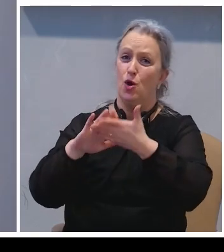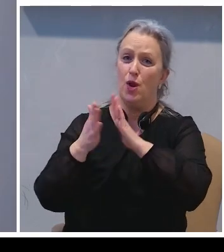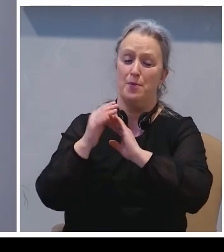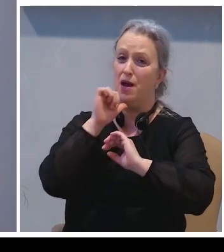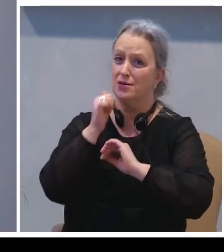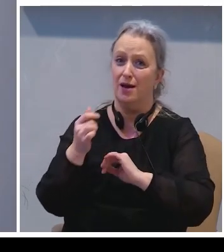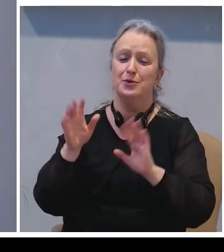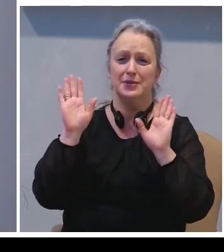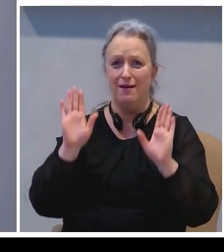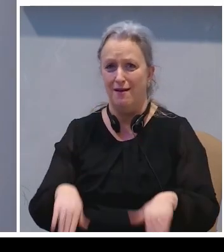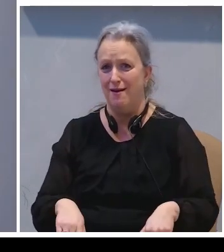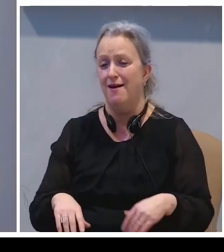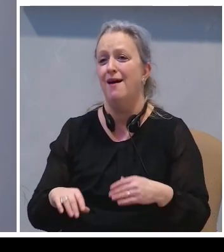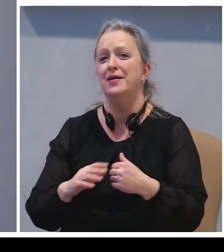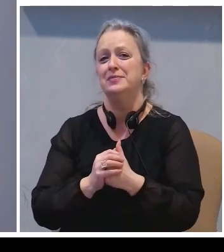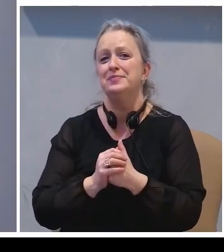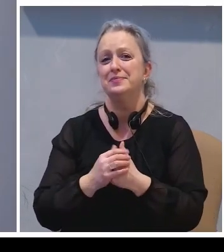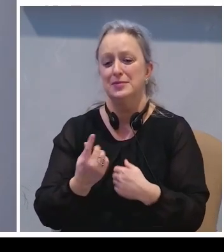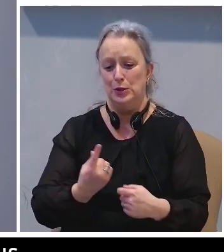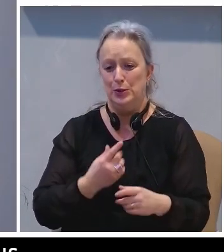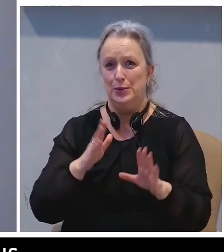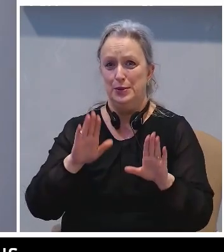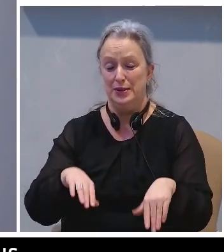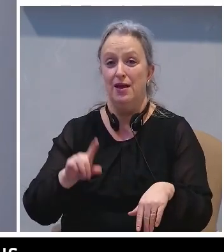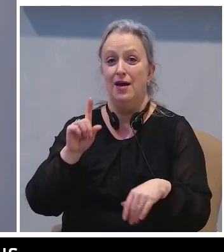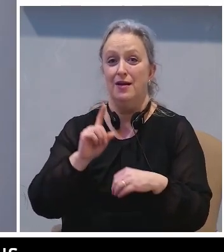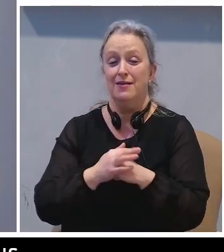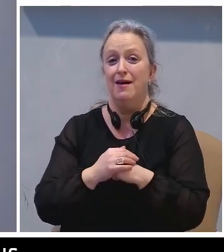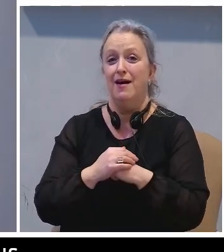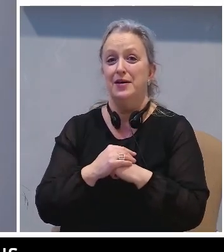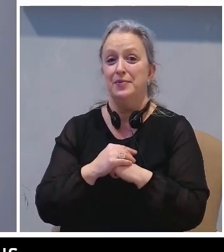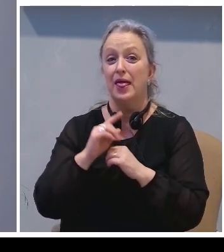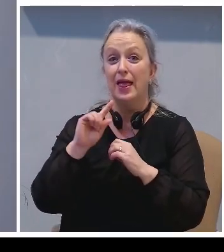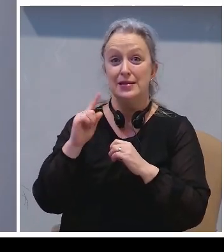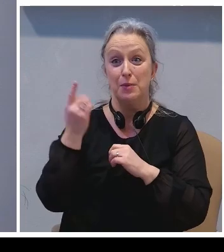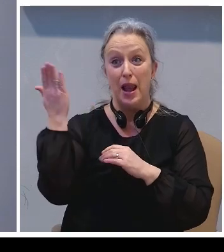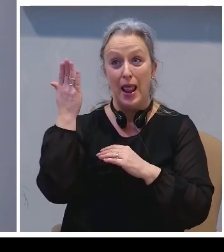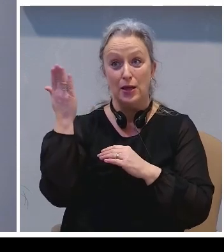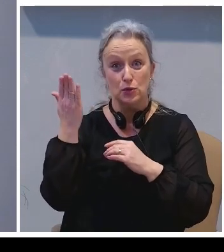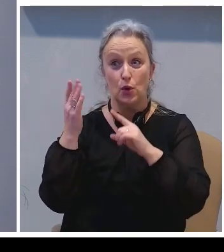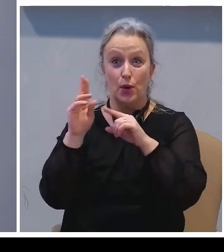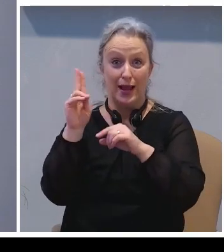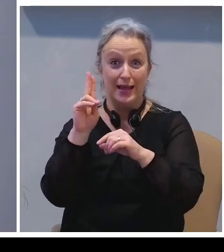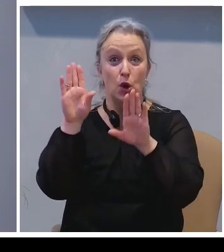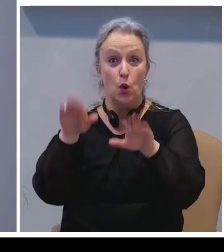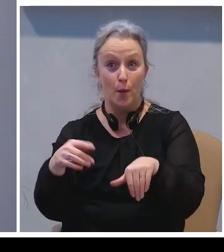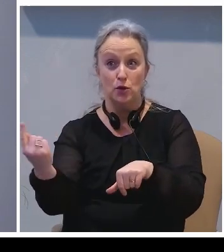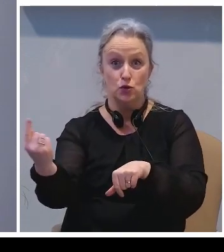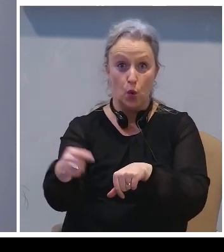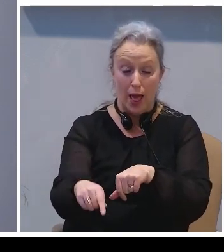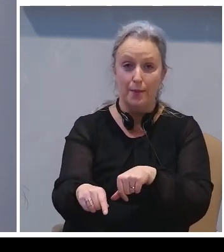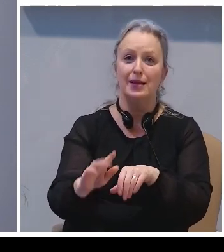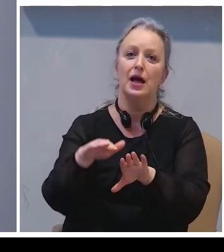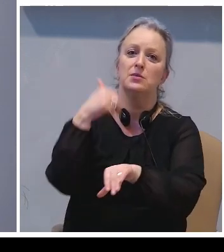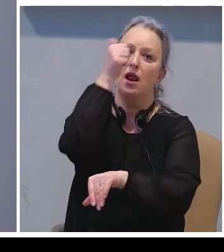vähemalt However, esimene lektor number they üks, were not, we did not professor get Serveus the on lubanud times to tulla match. järgmisel aastal. Aga püüan siis anda